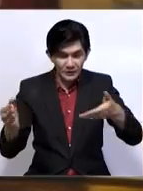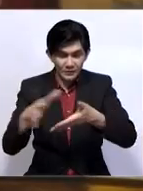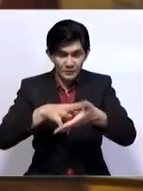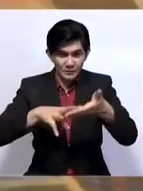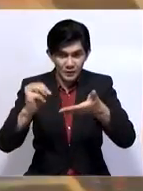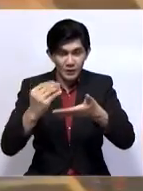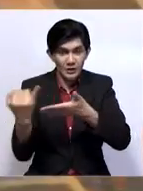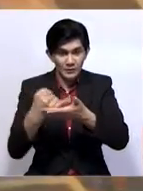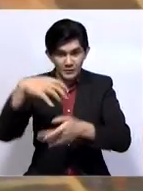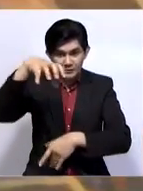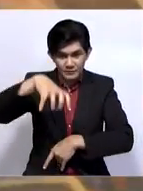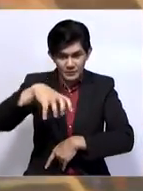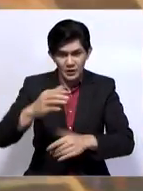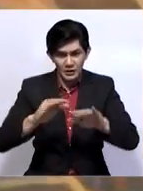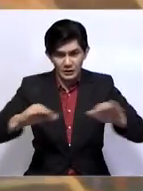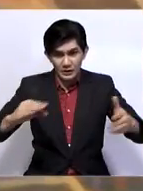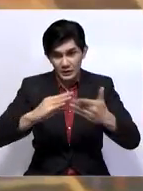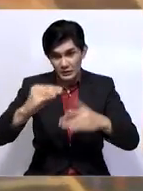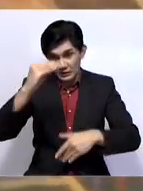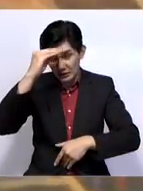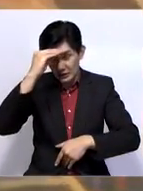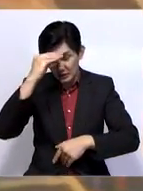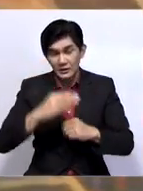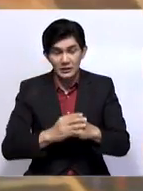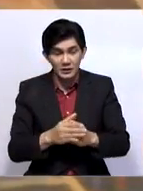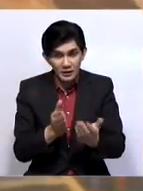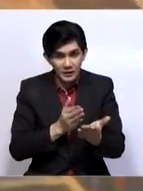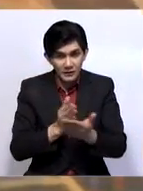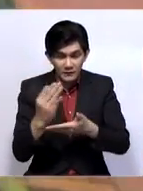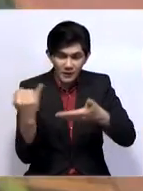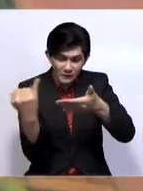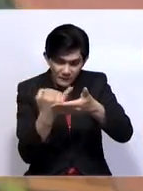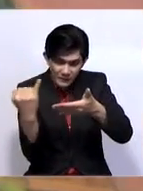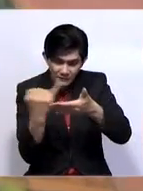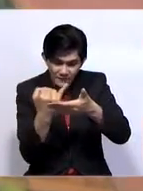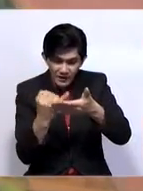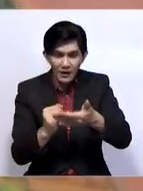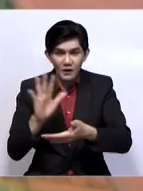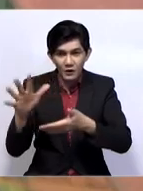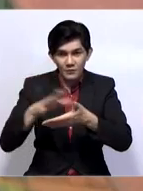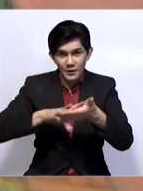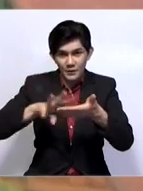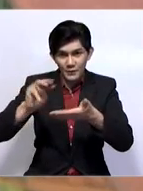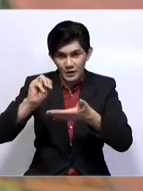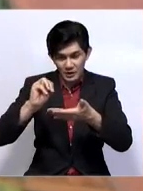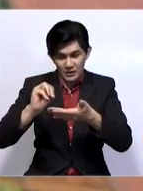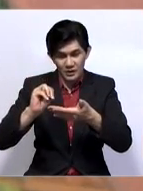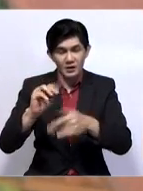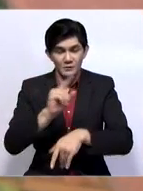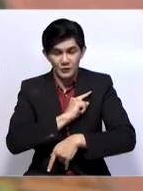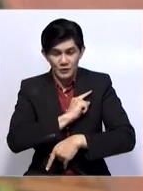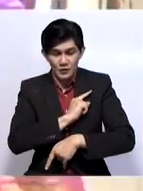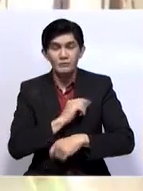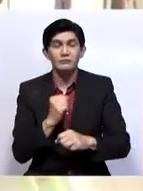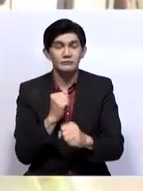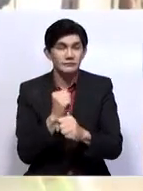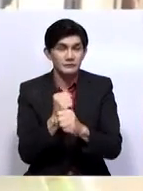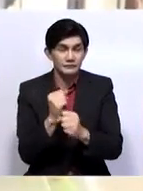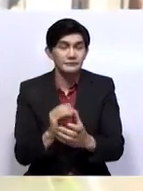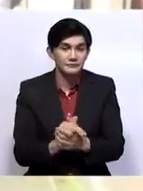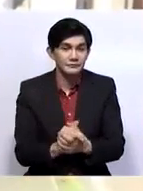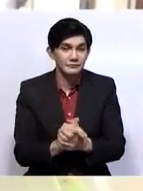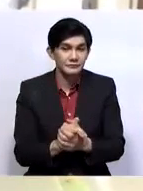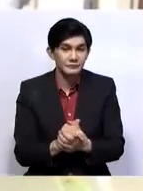ยศิลปากรและก็เป็นฝีมือของน้องๆนักศึกษาจากคณะจิตรกรรมประติมากรรมและภาพพิมพ์มหาวิทยาลัยศิลปากรนั่นเองน